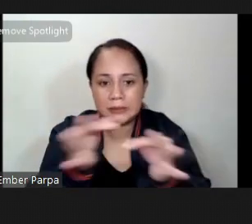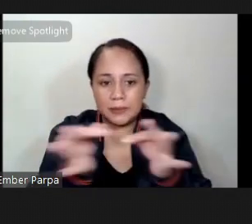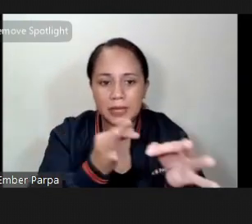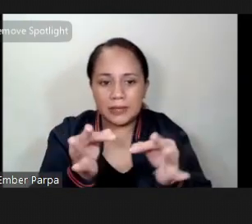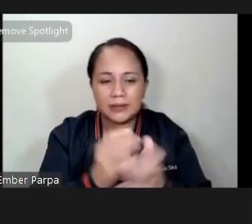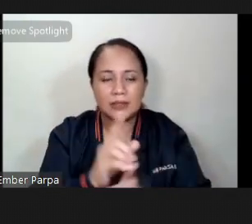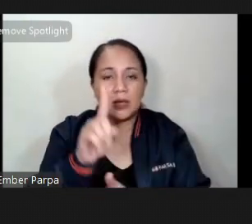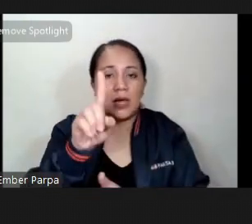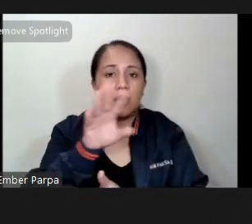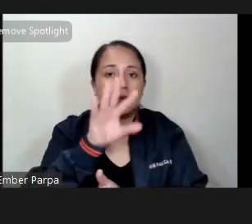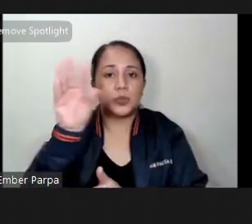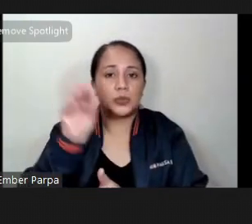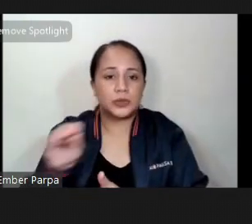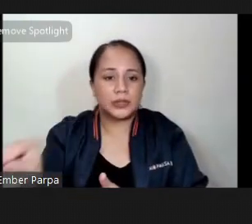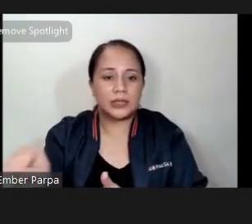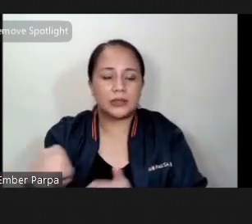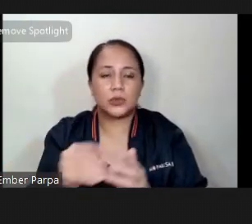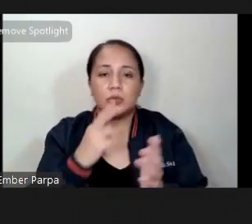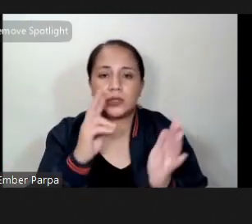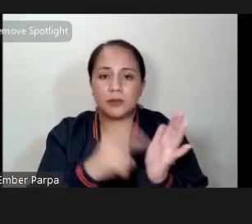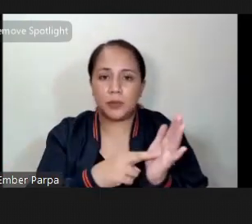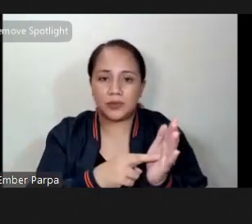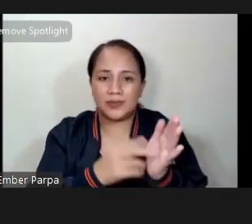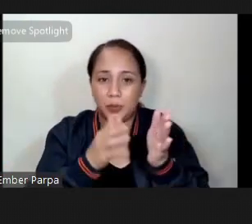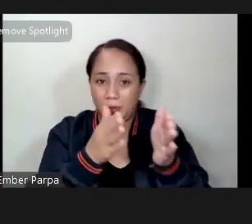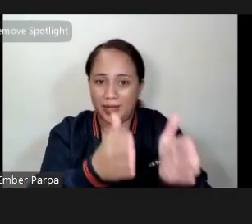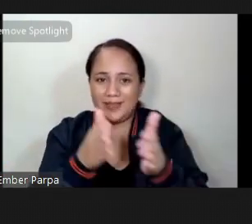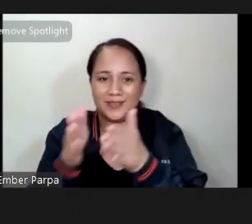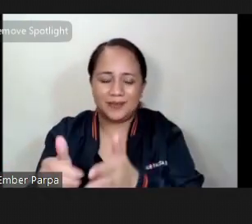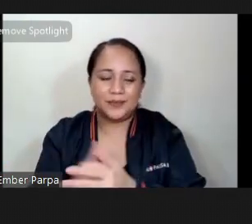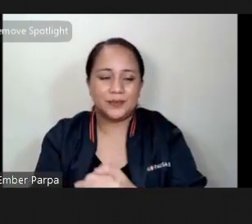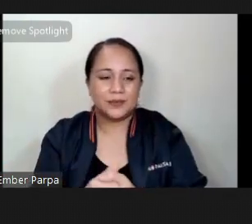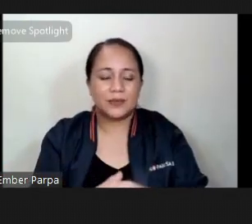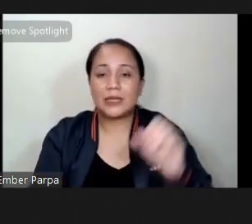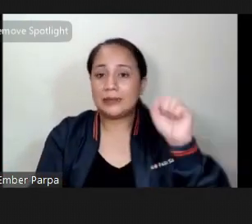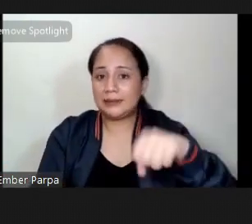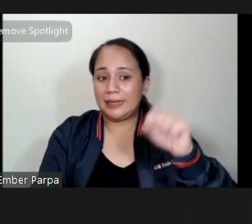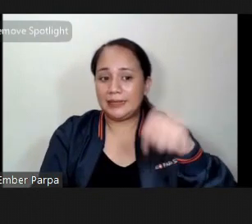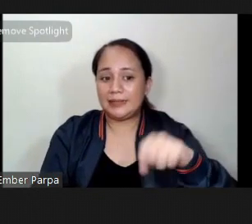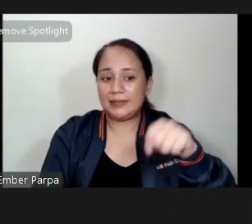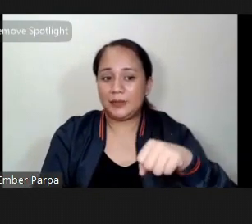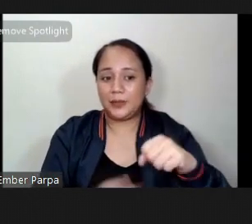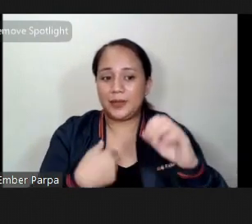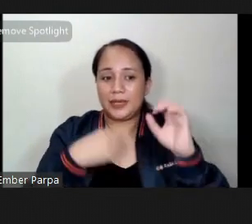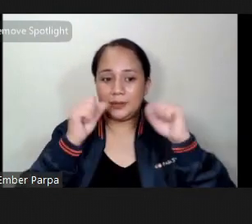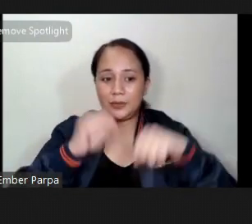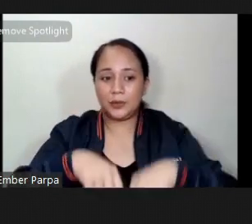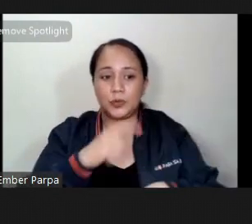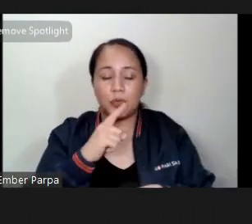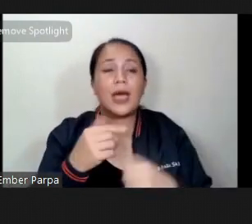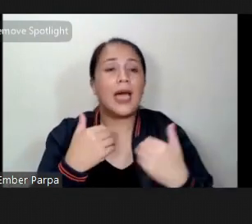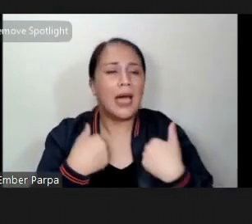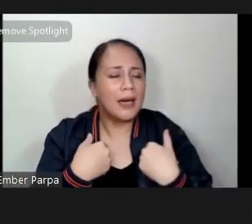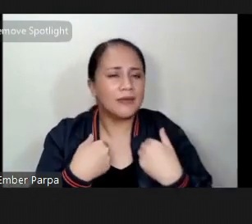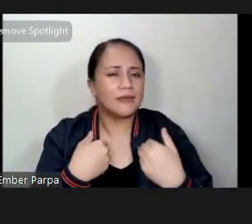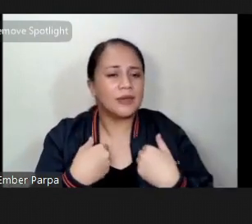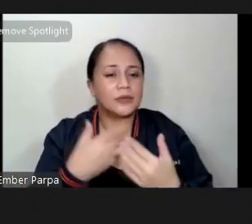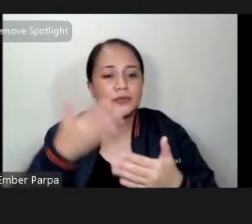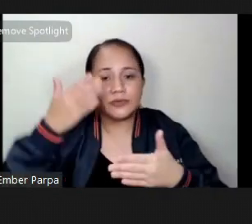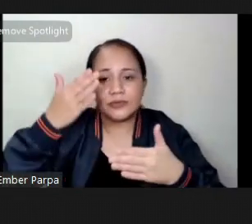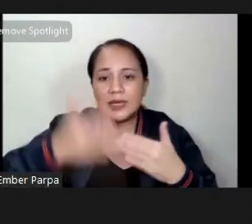100% yung reporting mechanism. Oo naman, Ram. Agree ako sa iyo. Actually, meron pa tayong